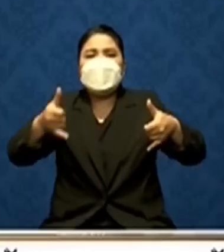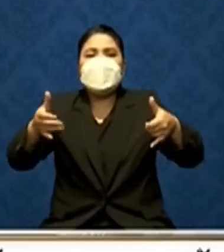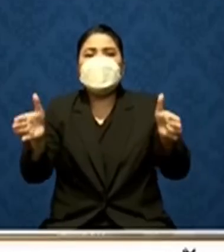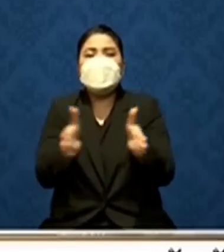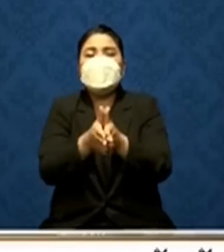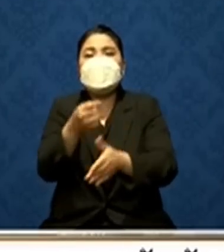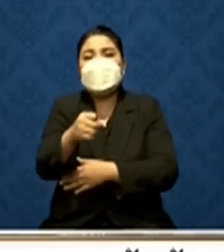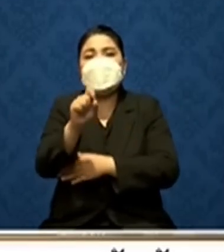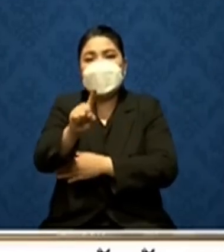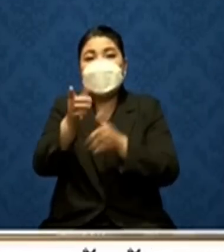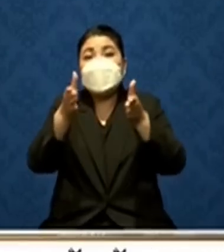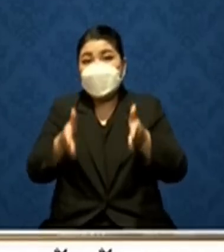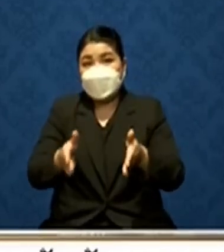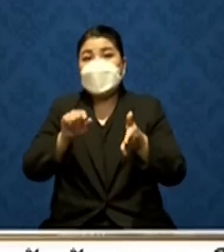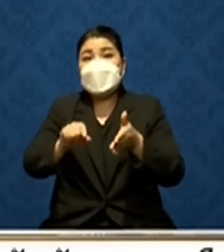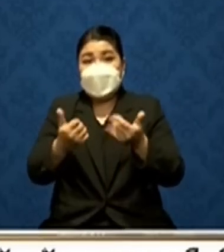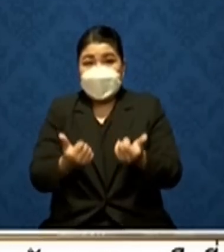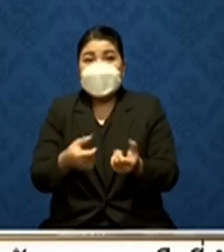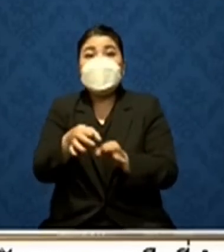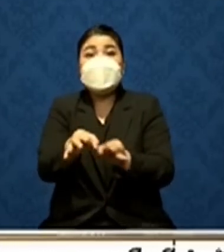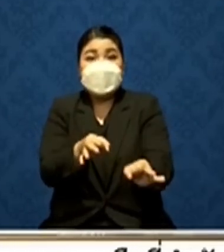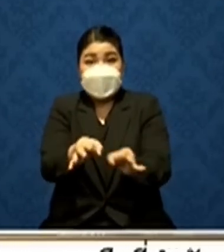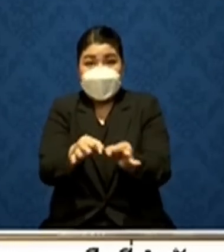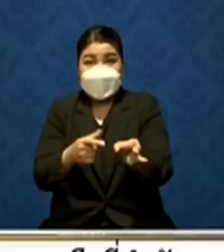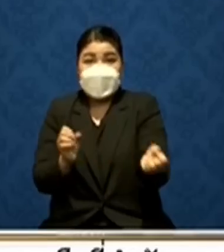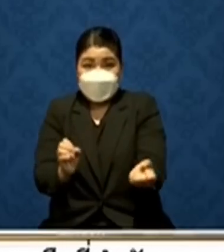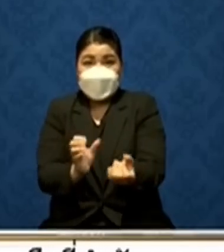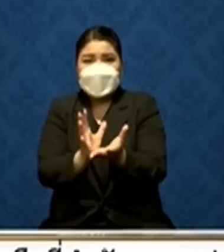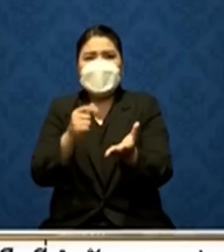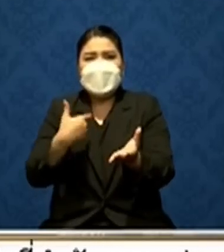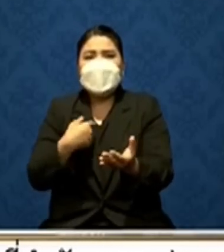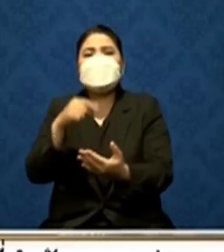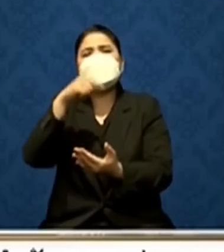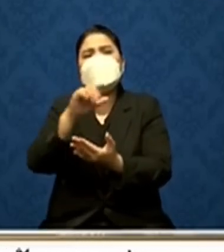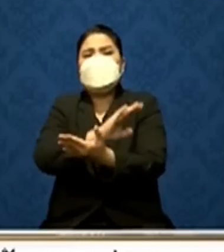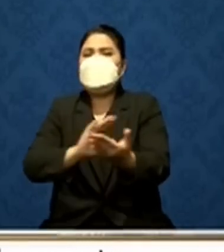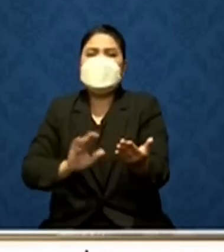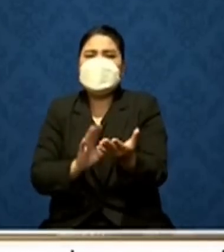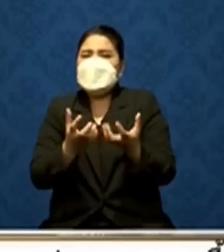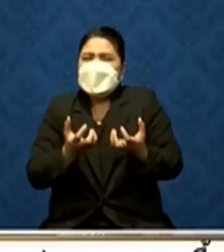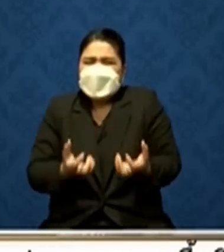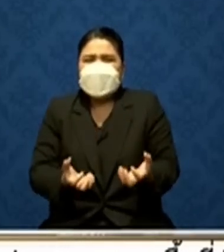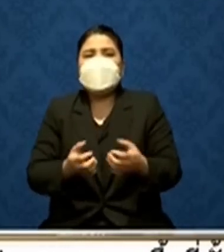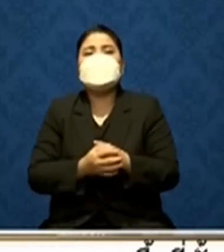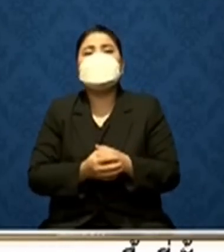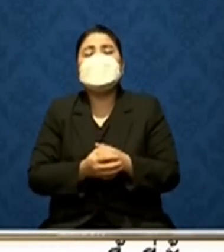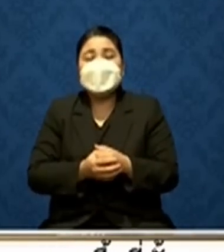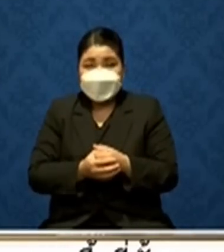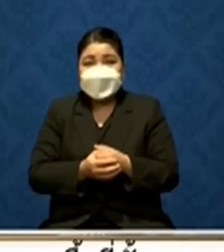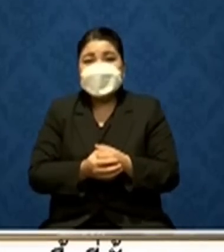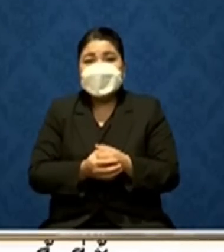ได้ก่อให้เกิดความเสียหายต่อประเทศชาติอย่างไรหลวงได้ก่อให้ความเสียดก่อให้เกิดความเสียหาย